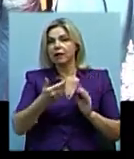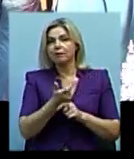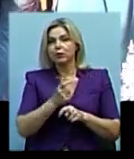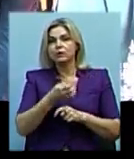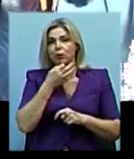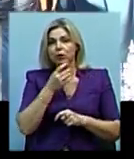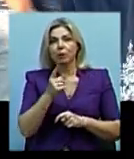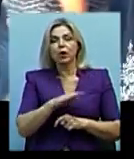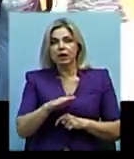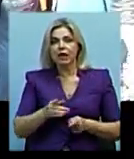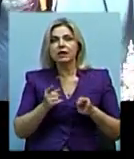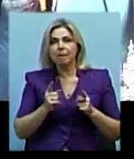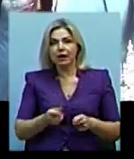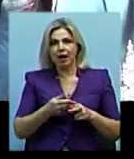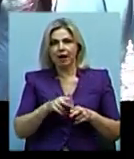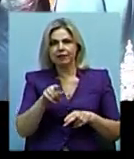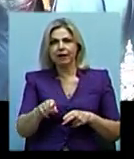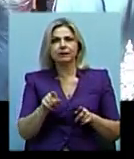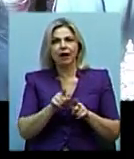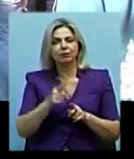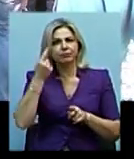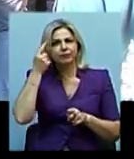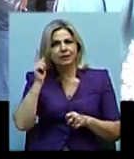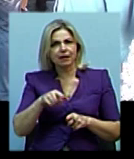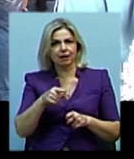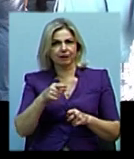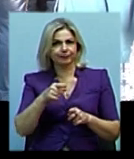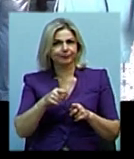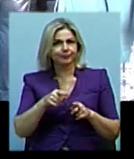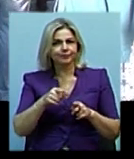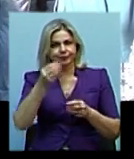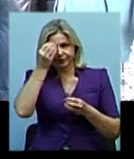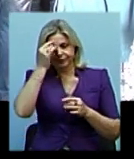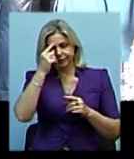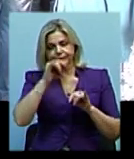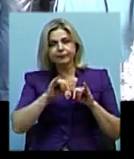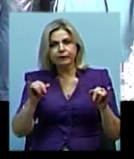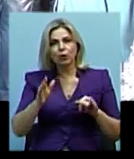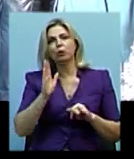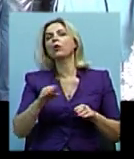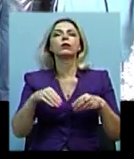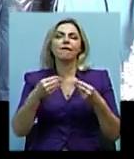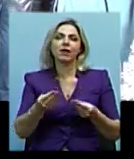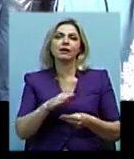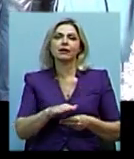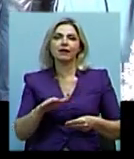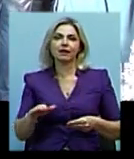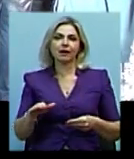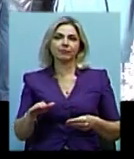тому що діти, насправді, оці інтегровані знання, вони, мені здається, будуть давати дітям,